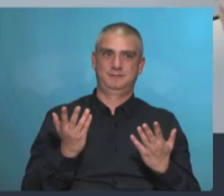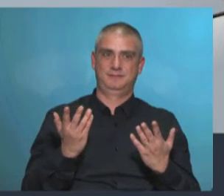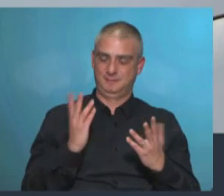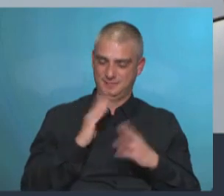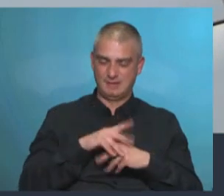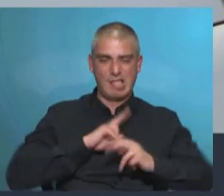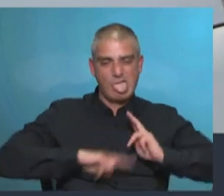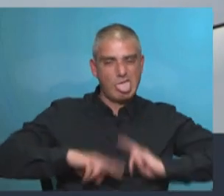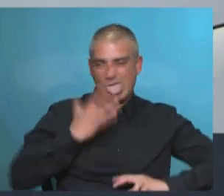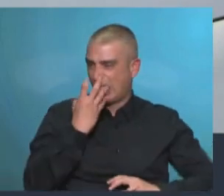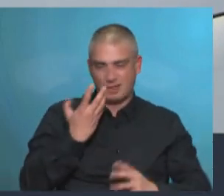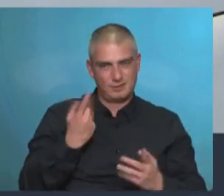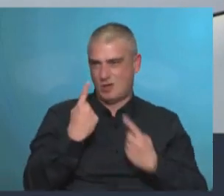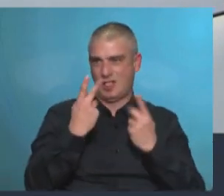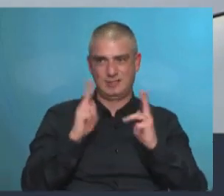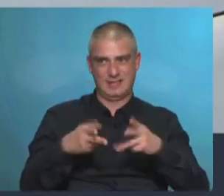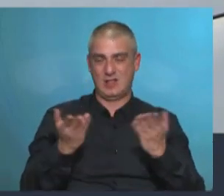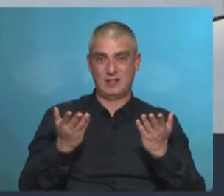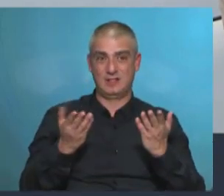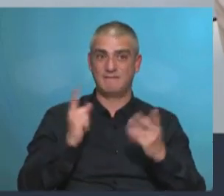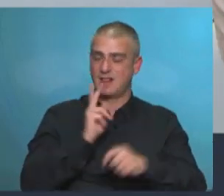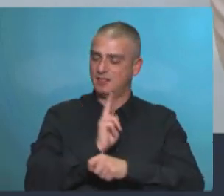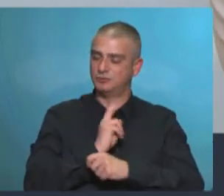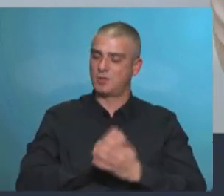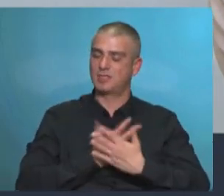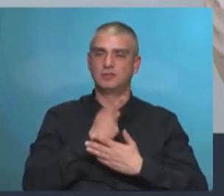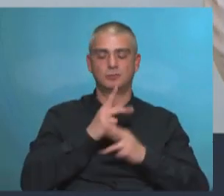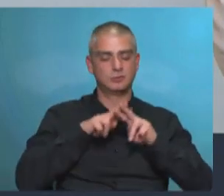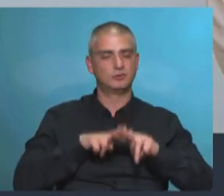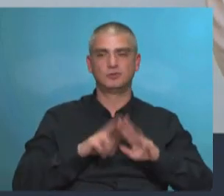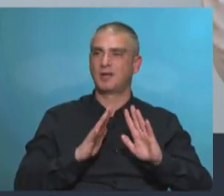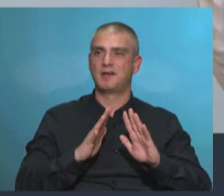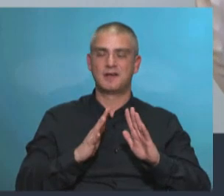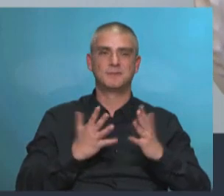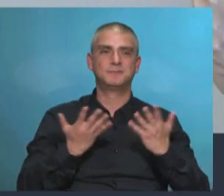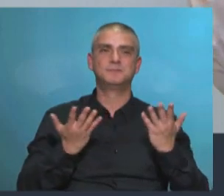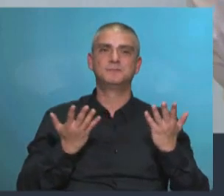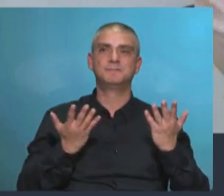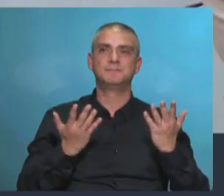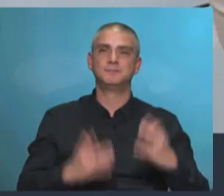להיכנס למראה זה כל אחד יכול, אבל לשמור על הנשמה שהיא תישאר ככה